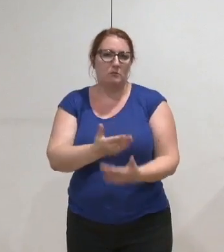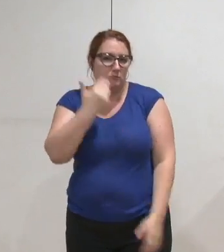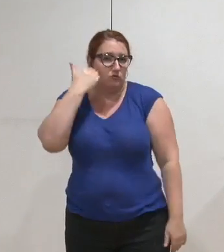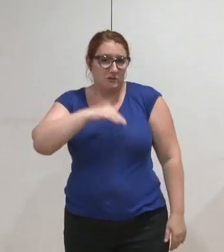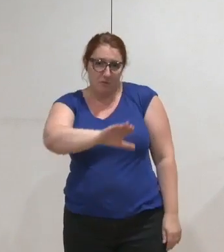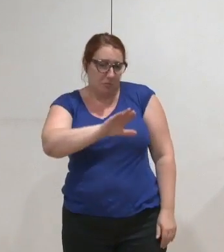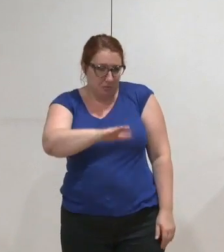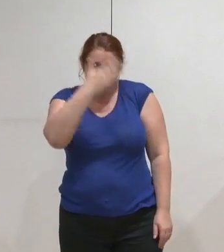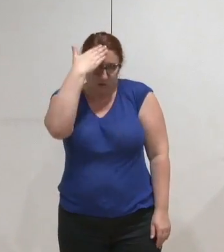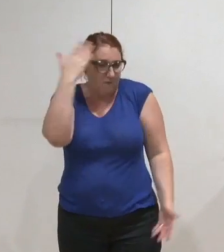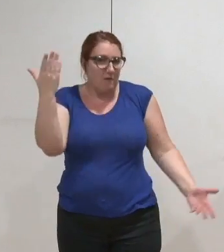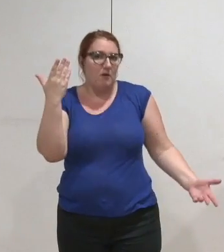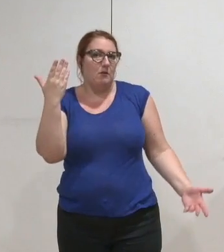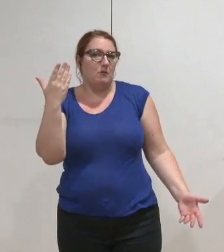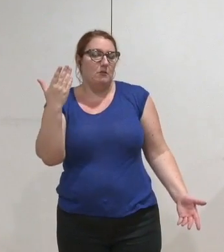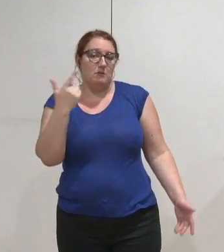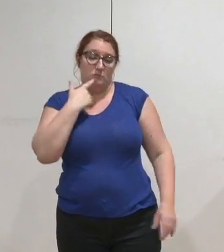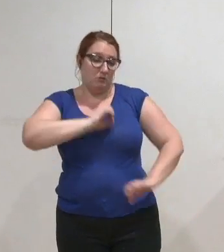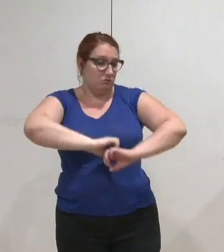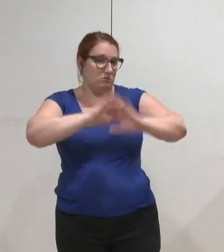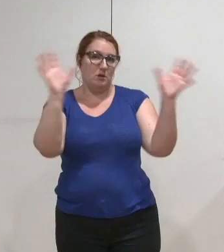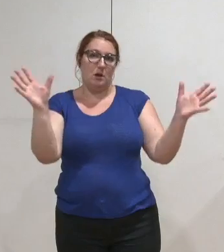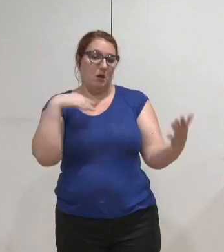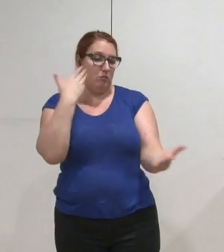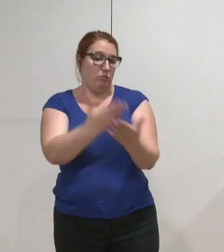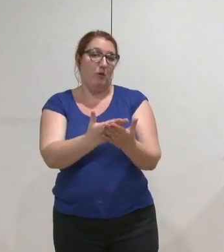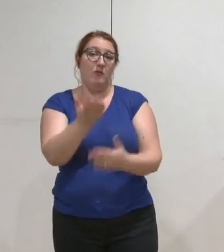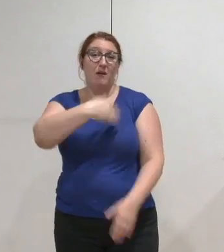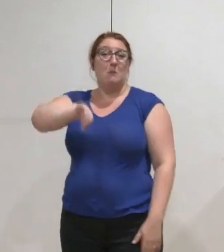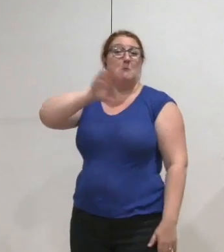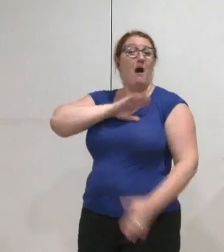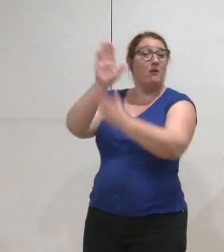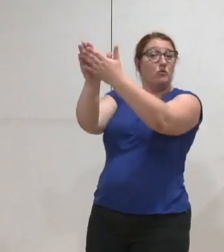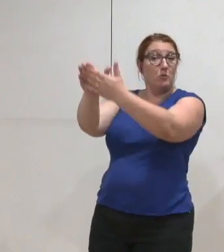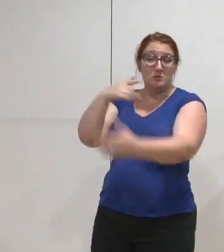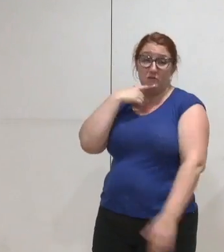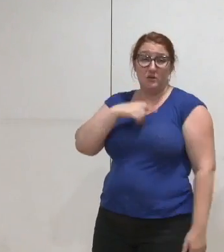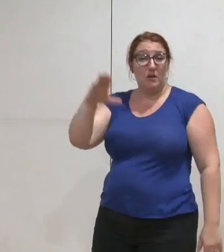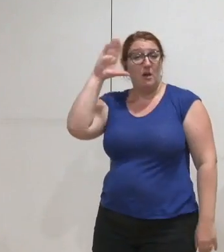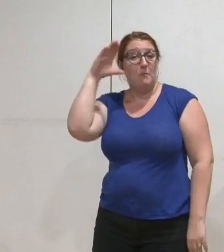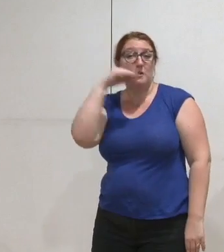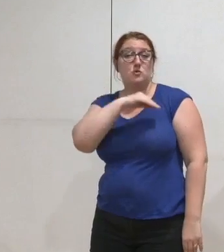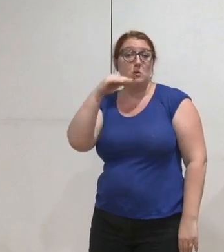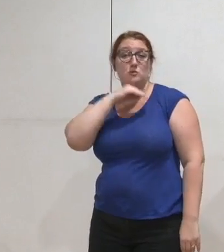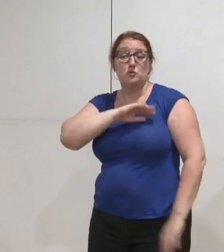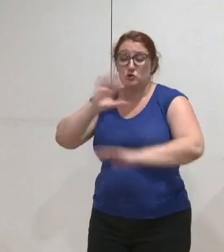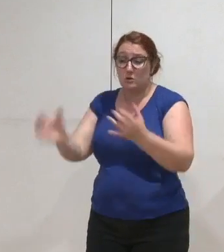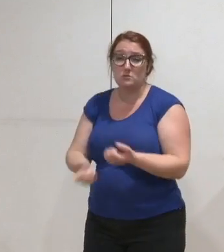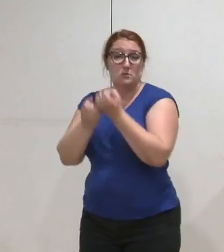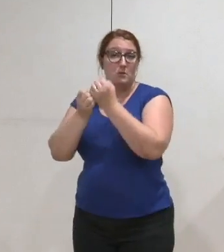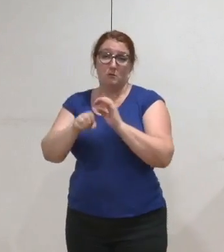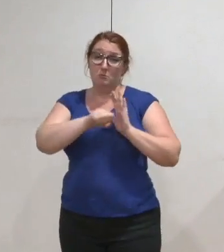bien vous avez très clairement refusé de faire de la question de l'hébergement d'urgence une